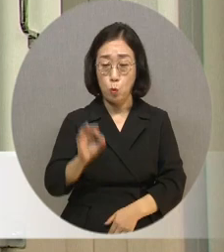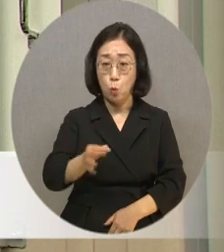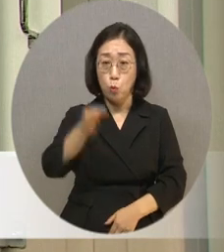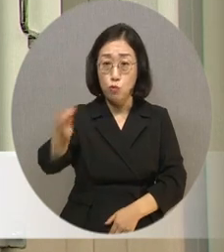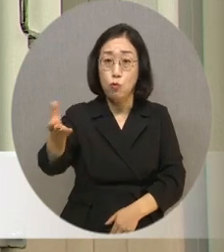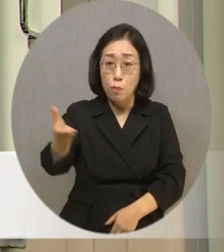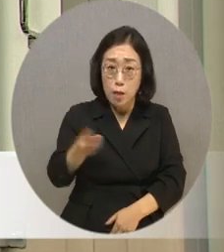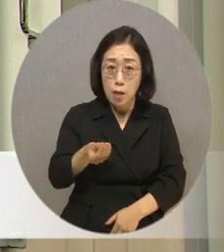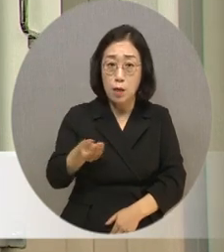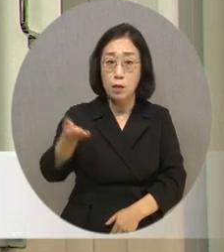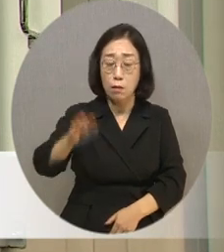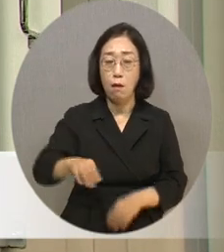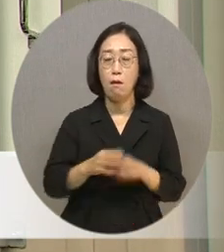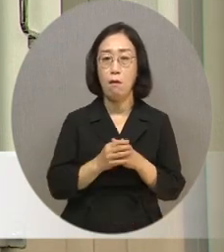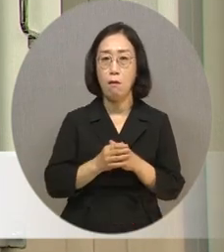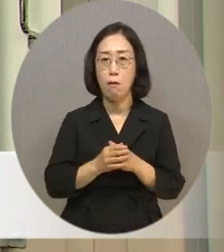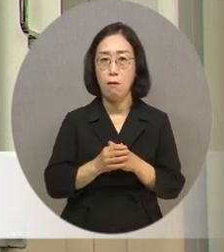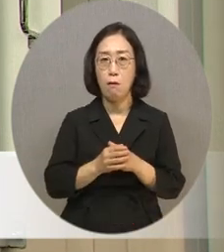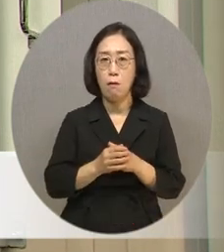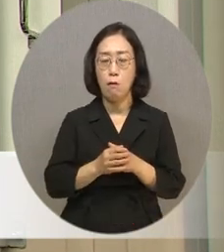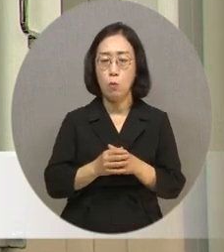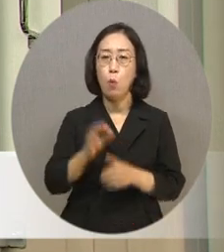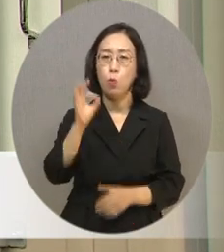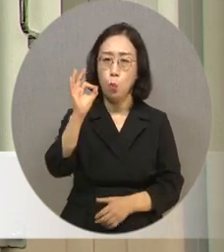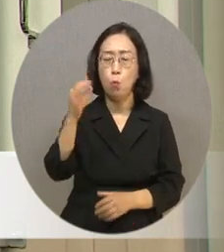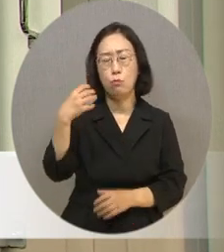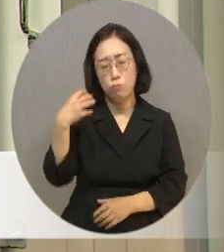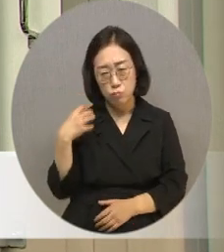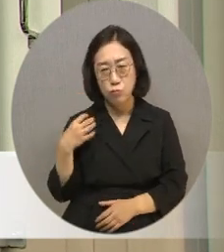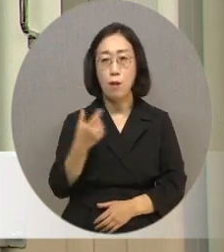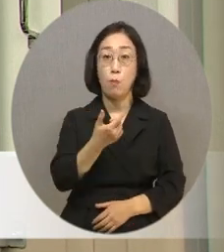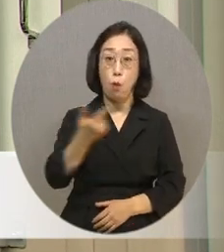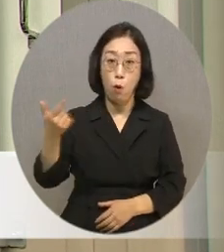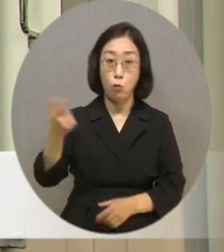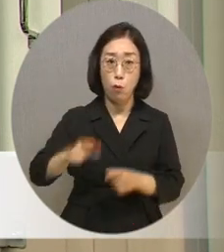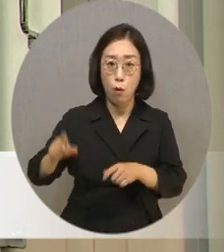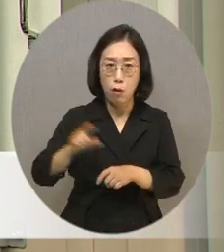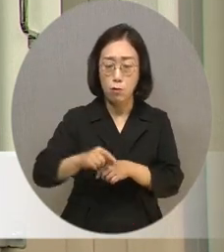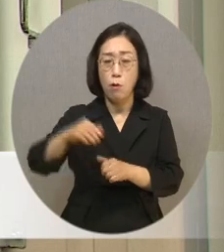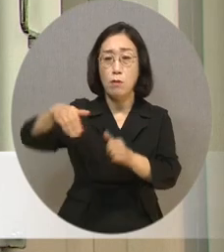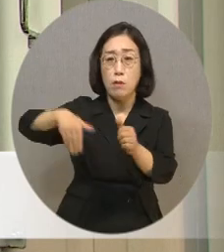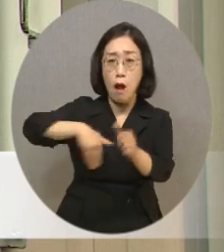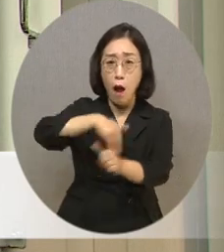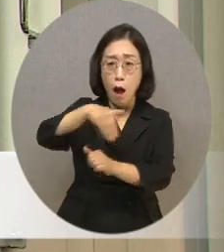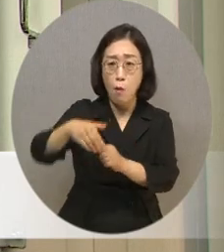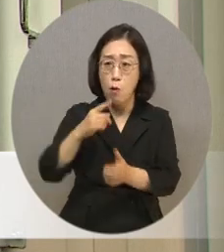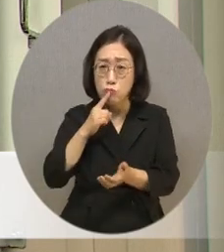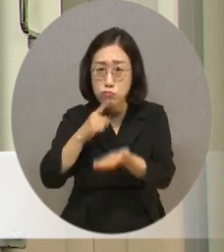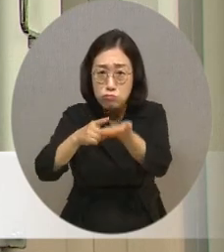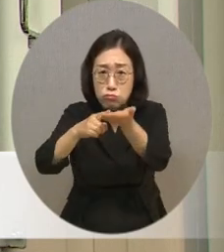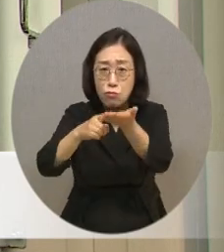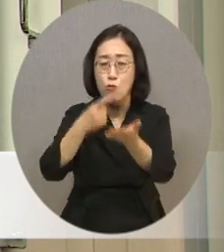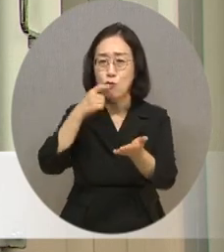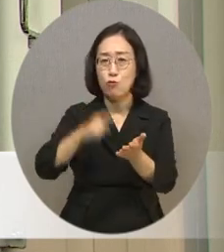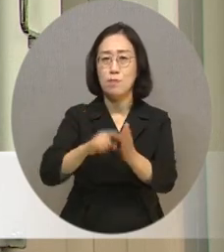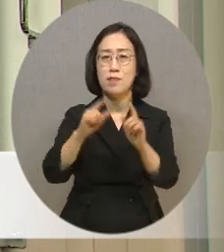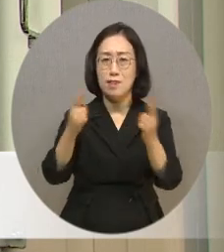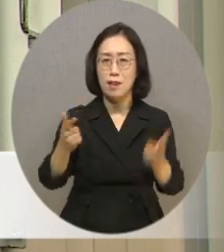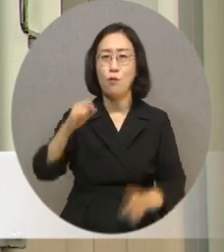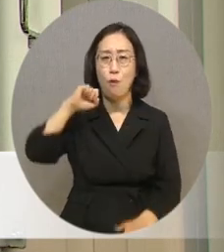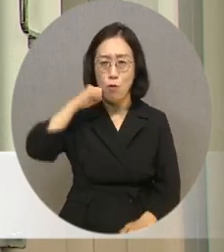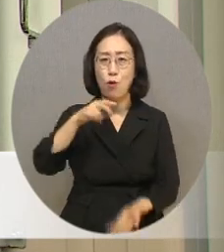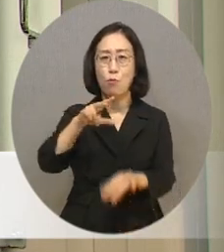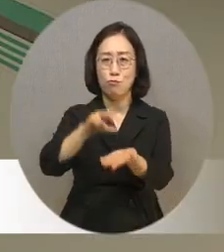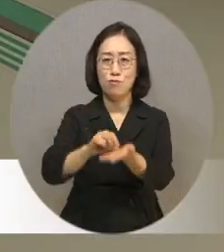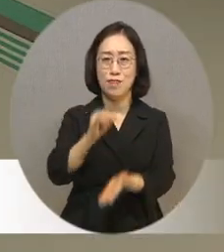됐는데 그러면 이제 그 사용하는데 비용 부담이 많이 들고 그다음에 또 빌리는데 쉽지 않은 그런 어려움이